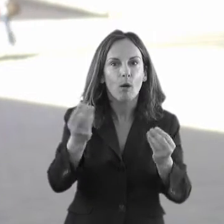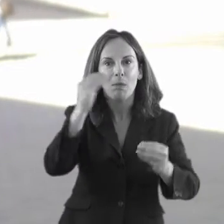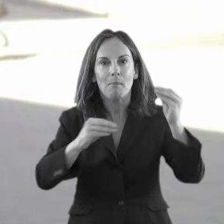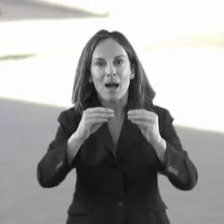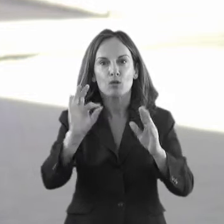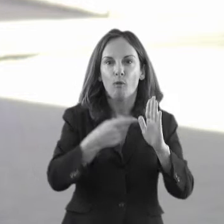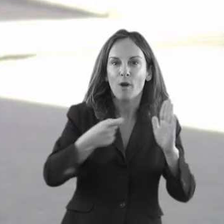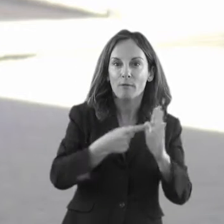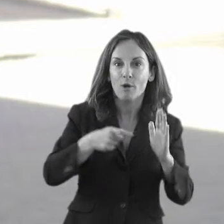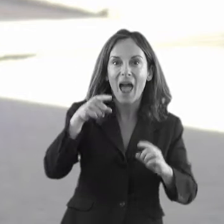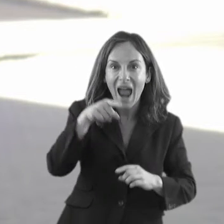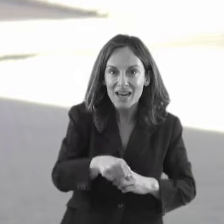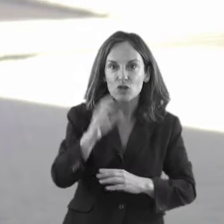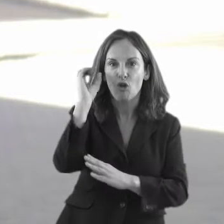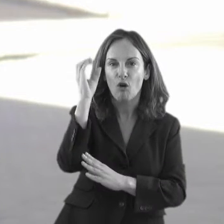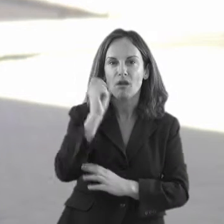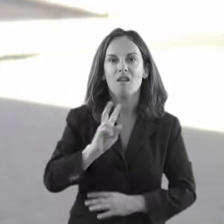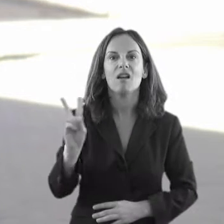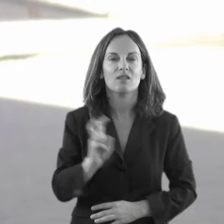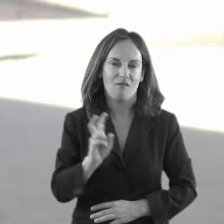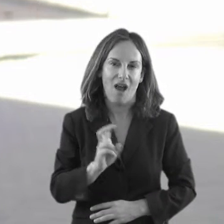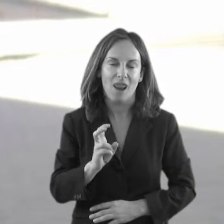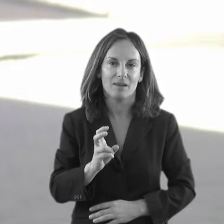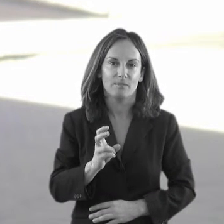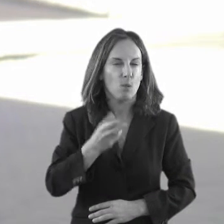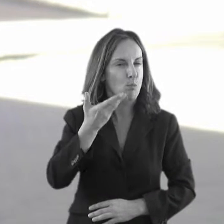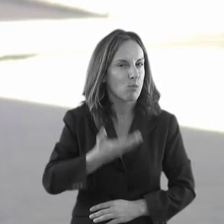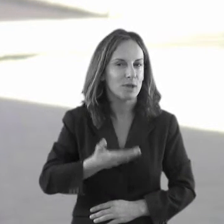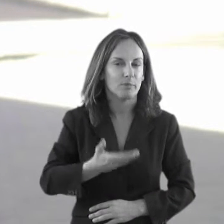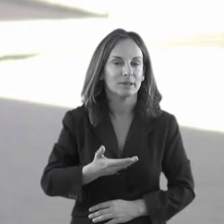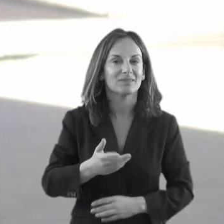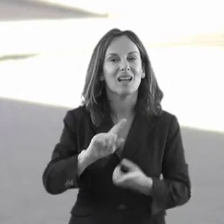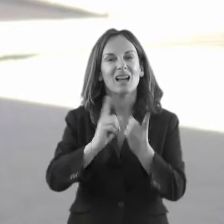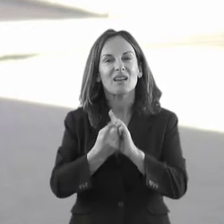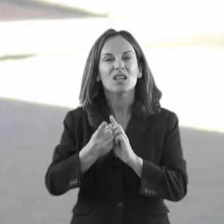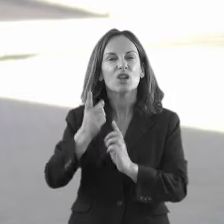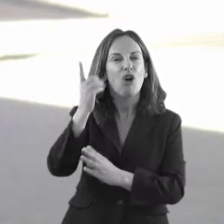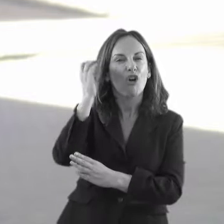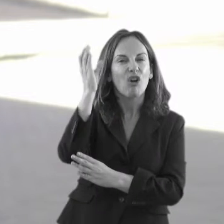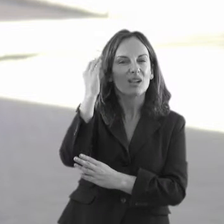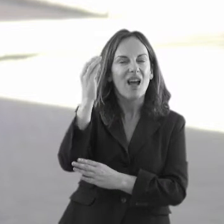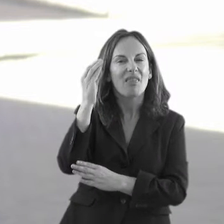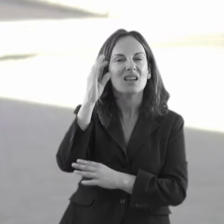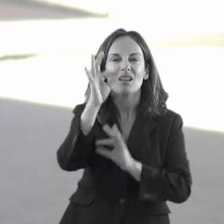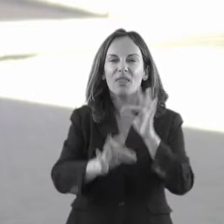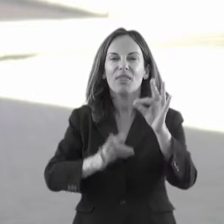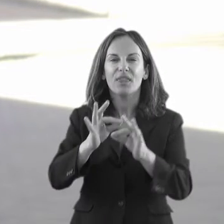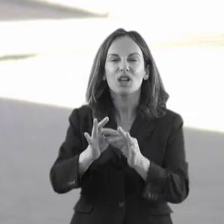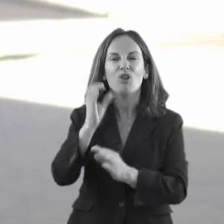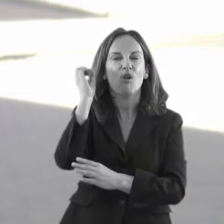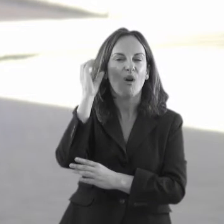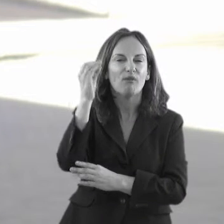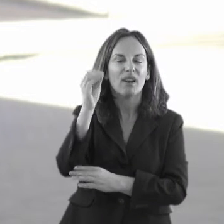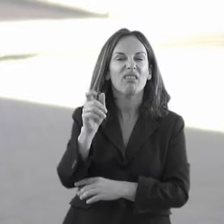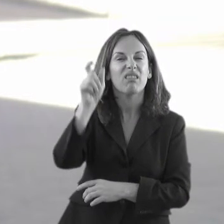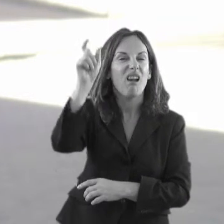les jornades, i a més és el que li dona realment valor. Quan les jornades són cicles de conferències de gent que ve a explicar la seva